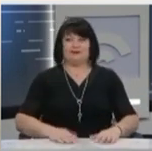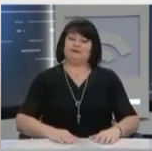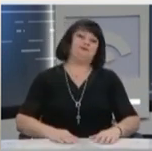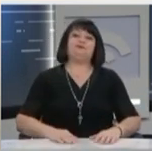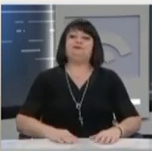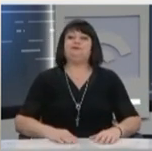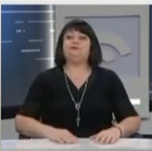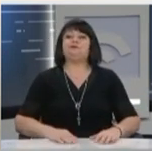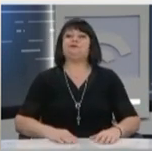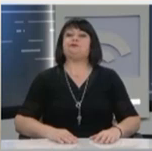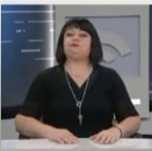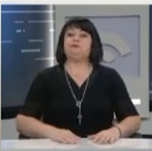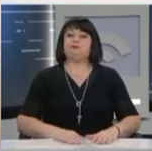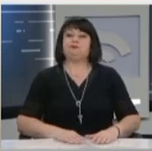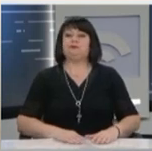Ελληνοτουρκικά.